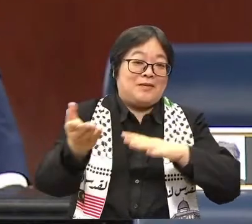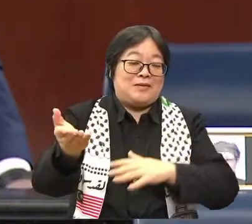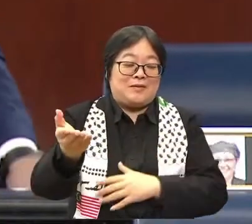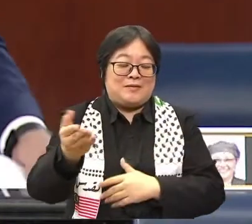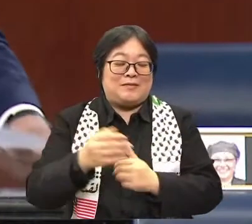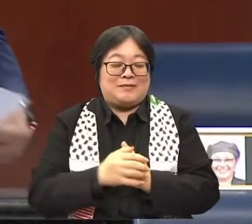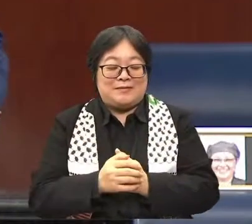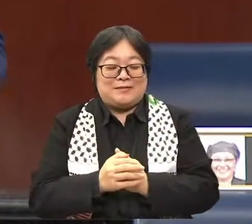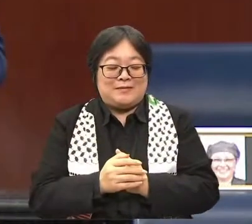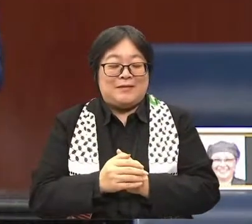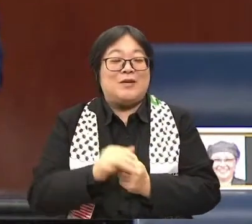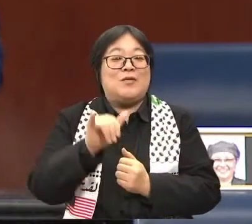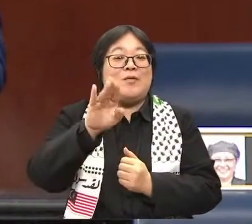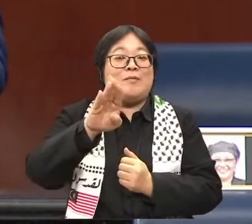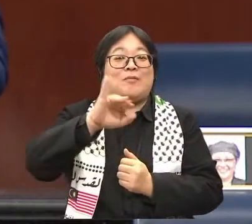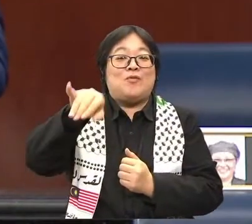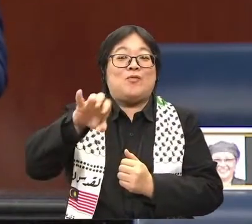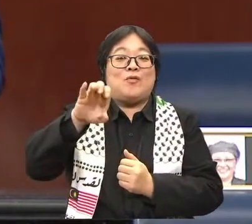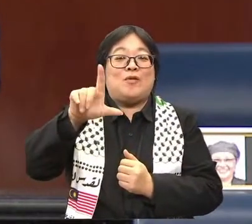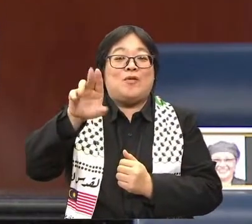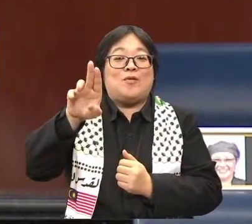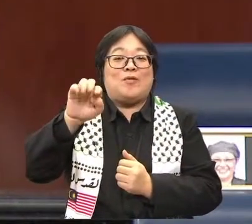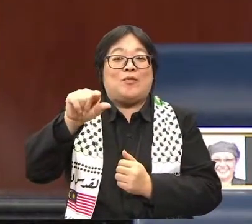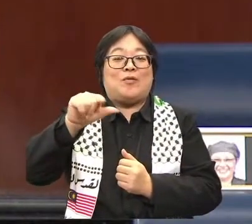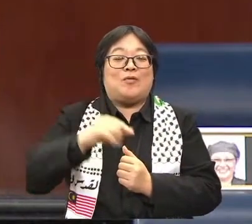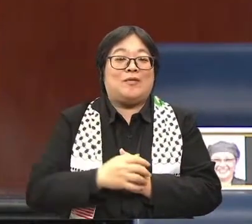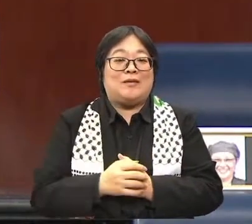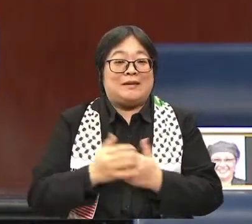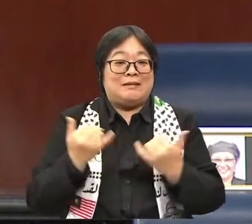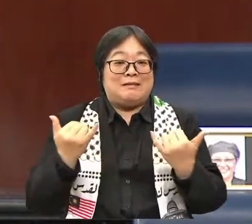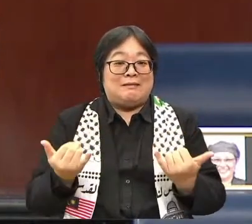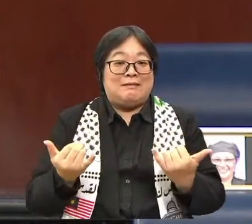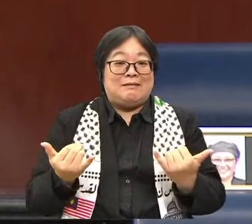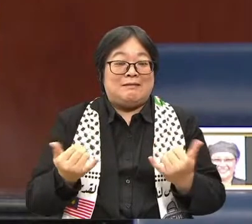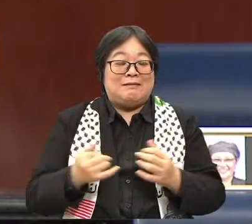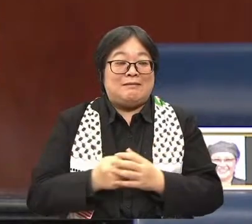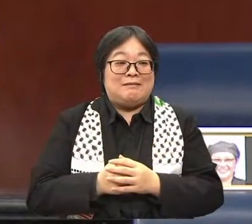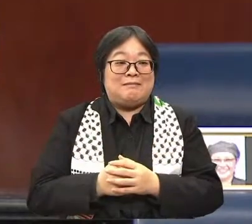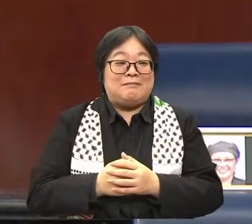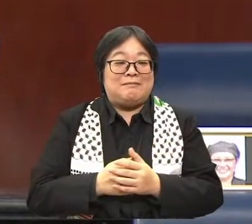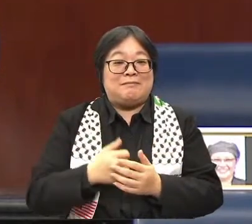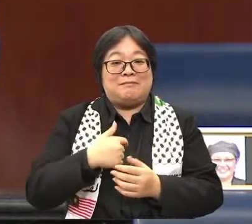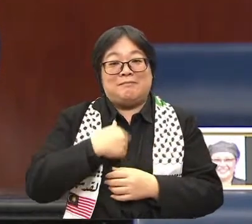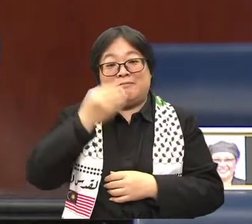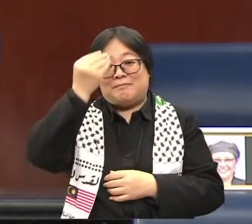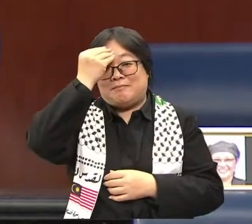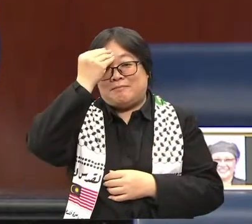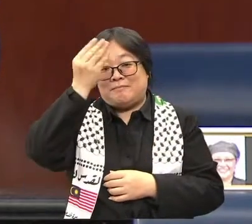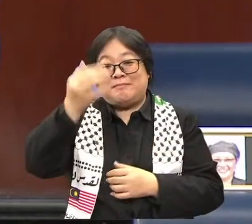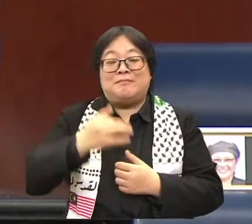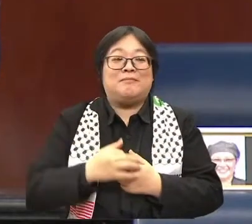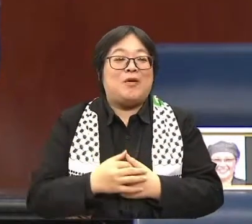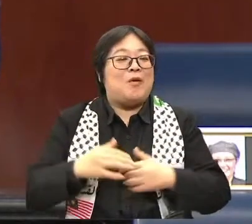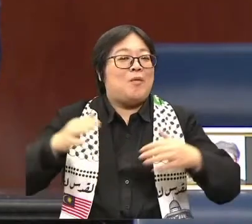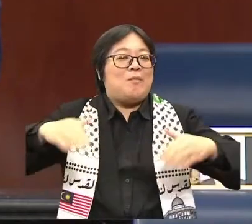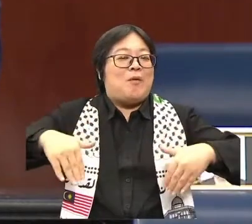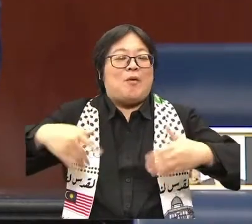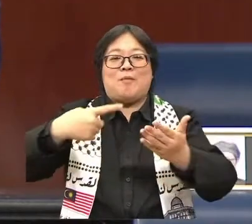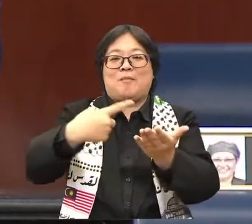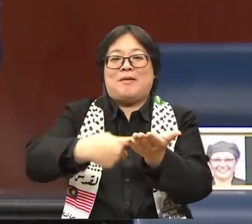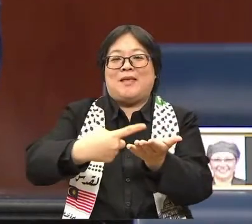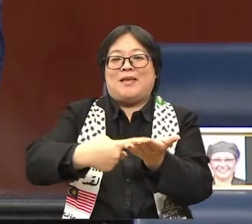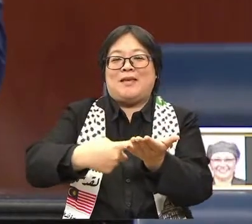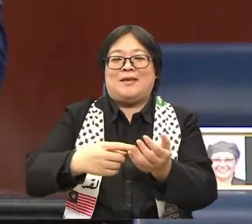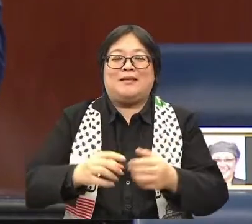dibangkitkan oleh yang berhormat jelutong sakat ini saya nyatakan bahawa belum ada perbincangan